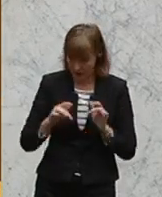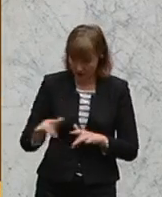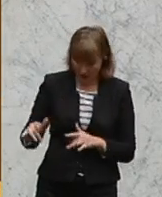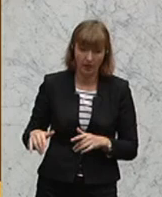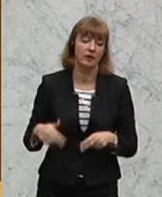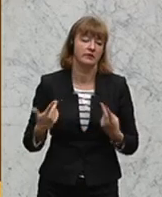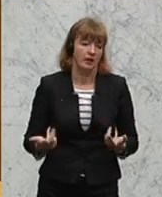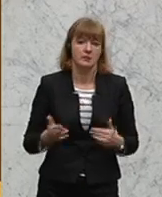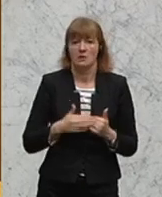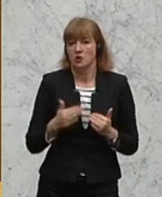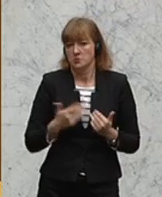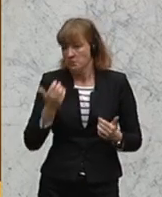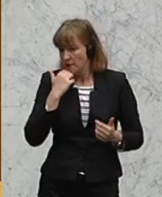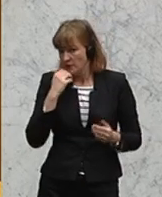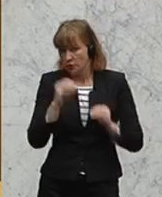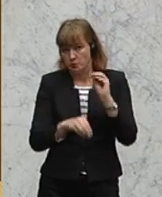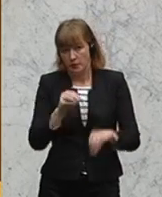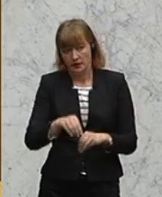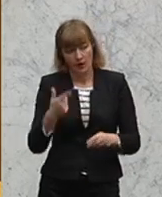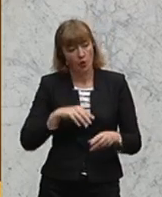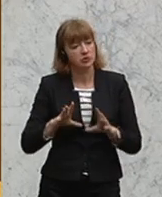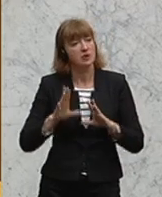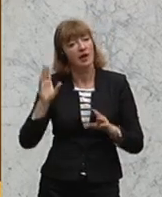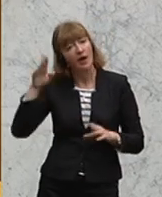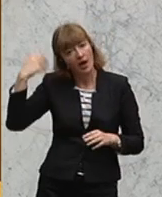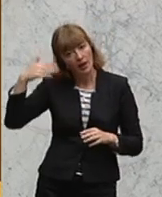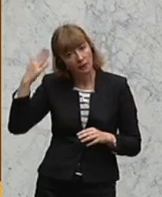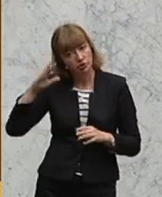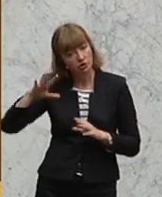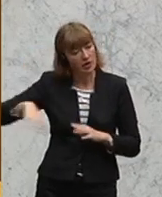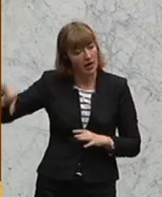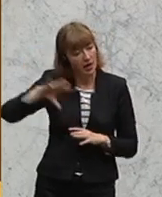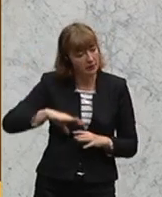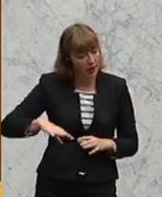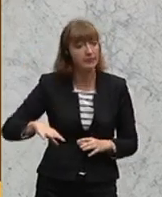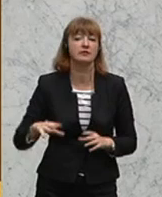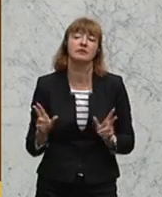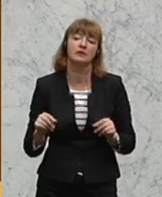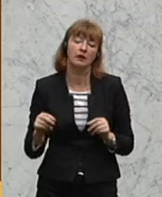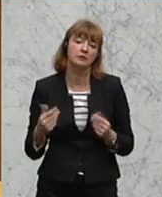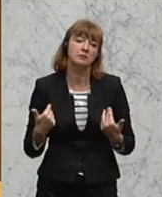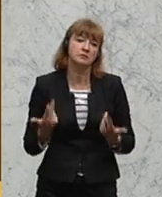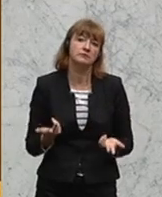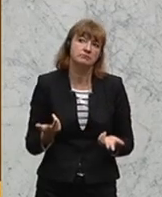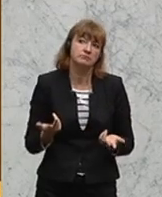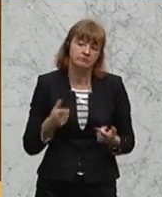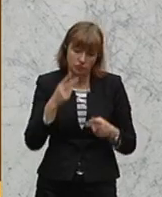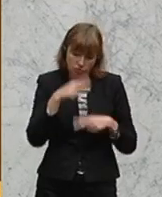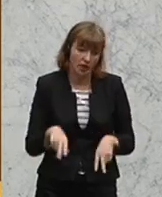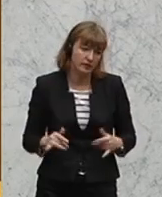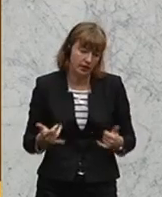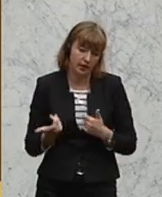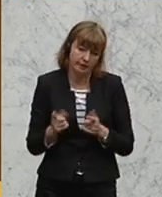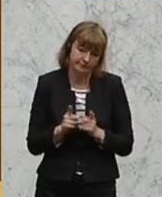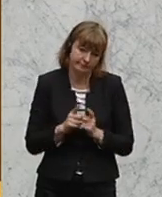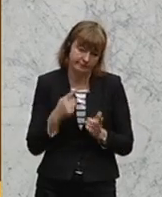Verfügung stellt als zum Beispiel private Spender aus den Vereinigten Arabischen Emiraten, dann ist das natürlich eine Schande und